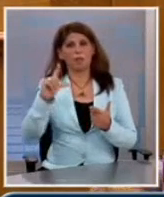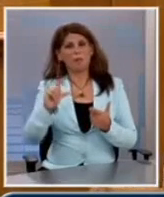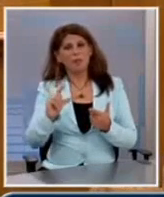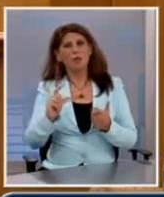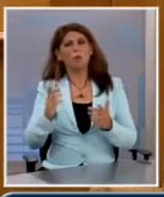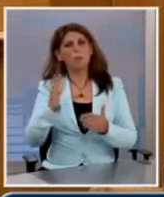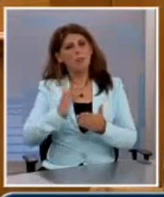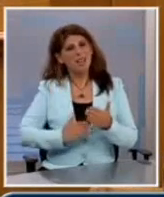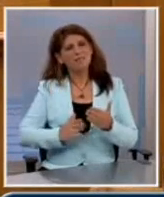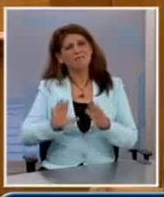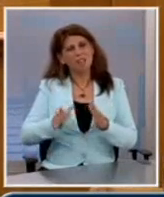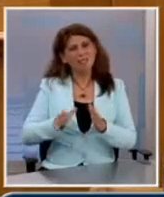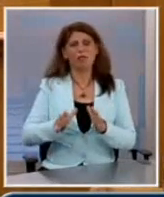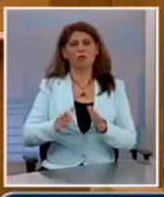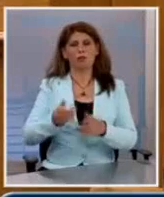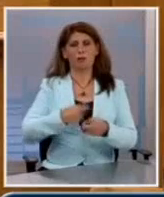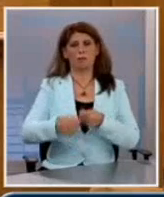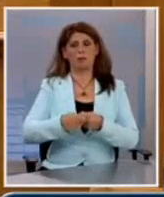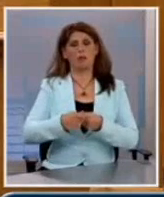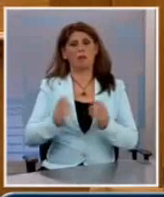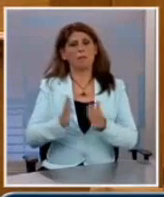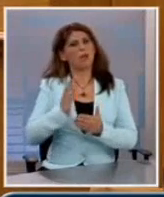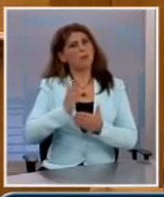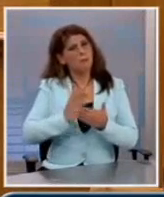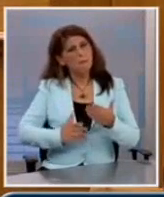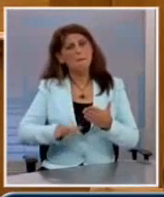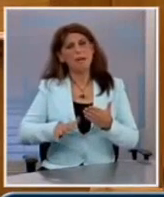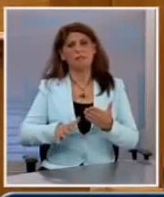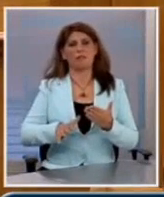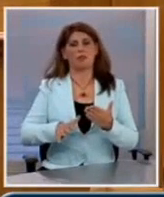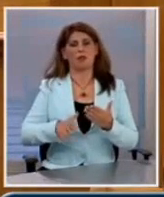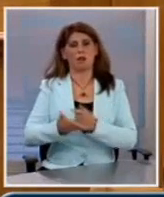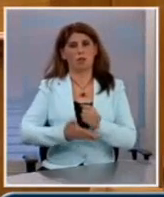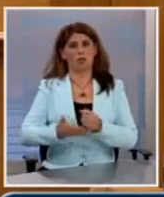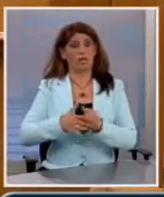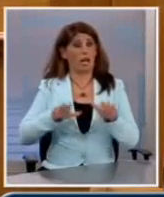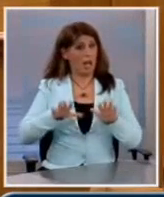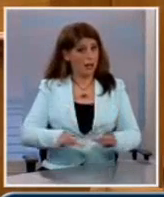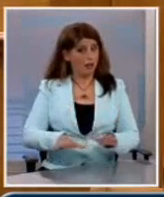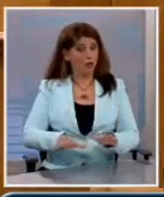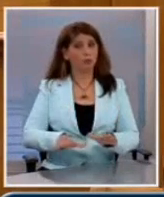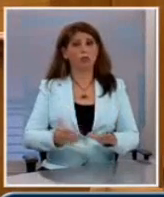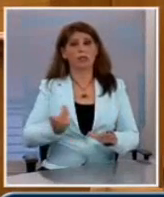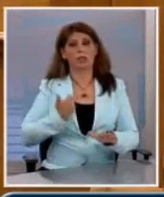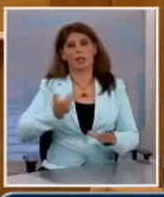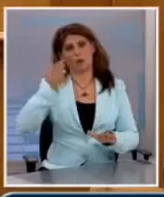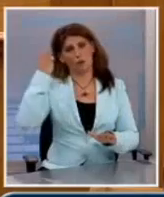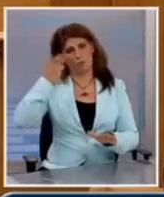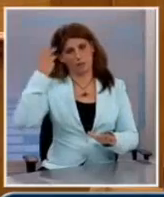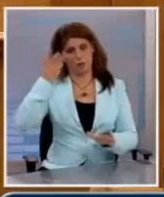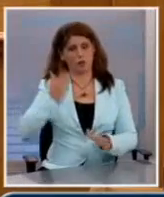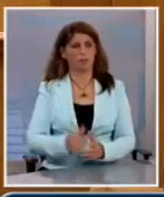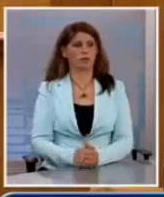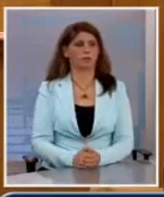και μεσαίους επιχειρηματίες, τους μικρούς και μεσαίους αγρότες, τους άνεργους, τους νέους επιστήμονες.